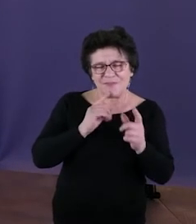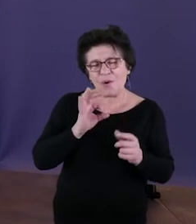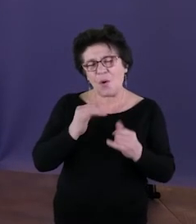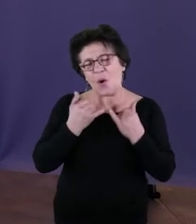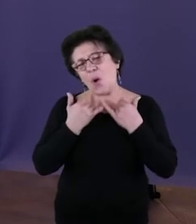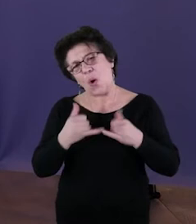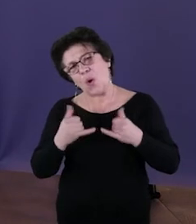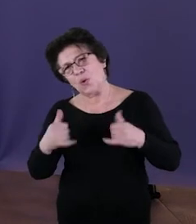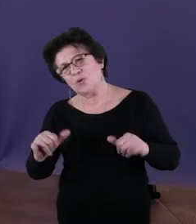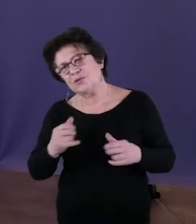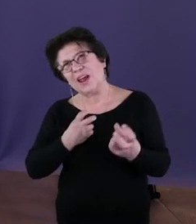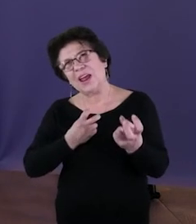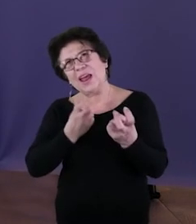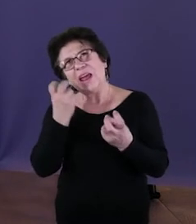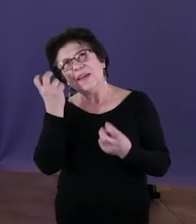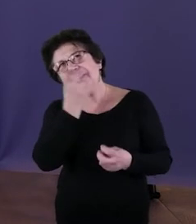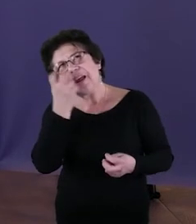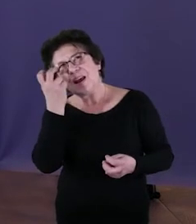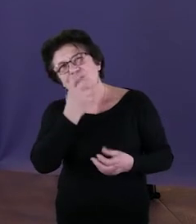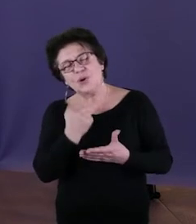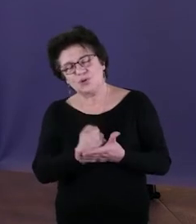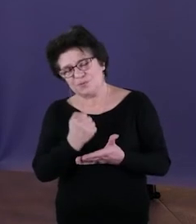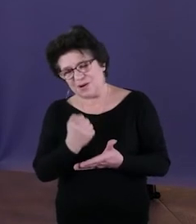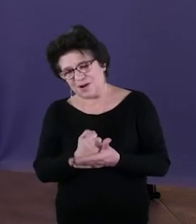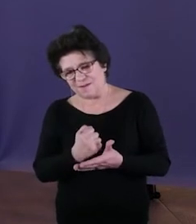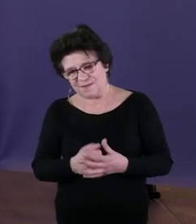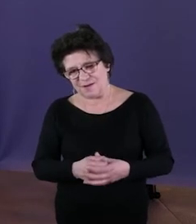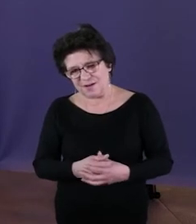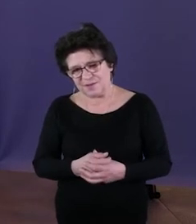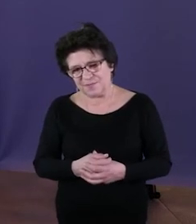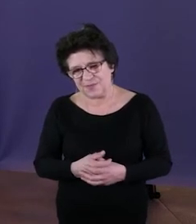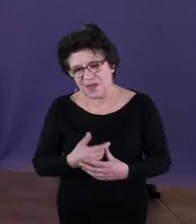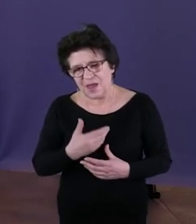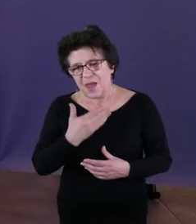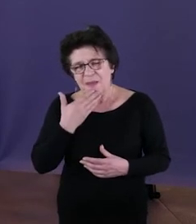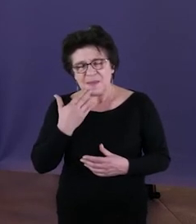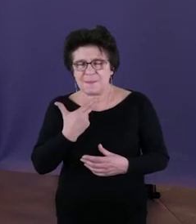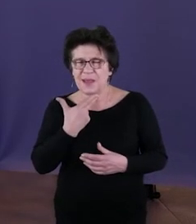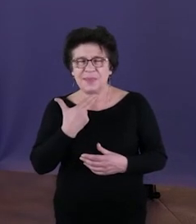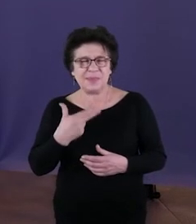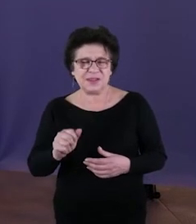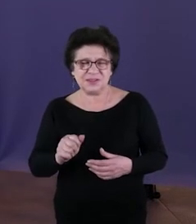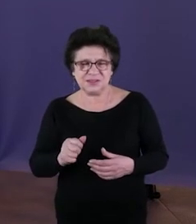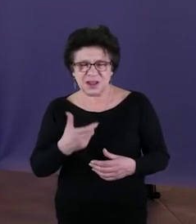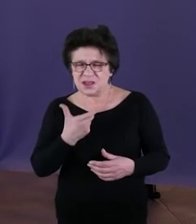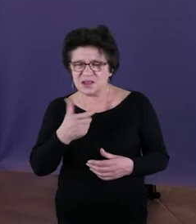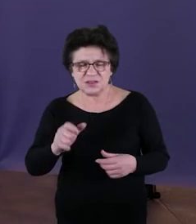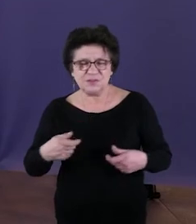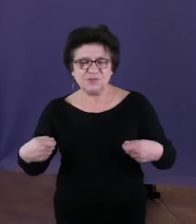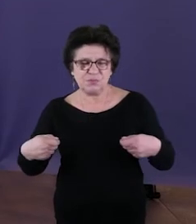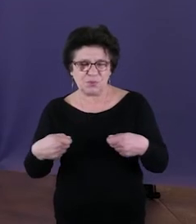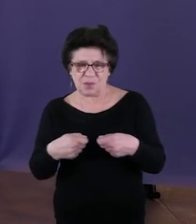sobie interesujących ich sprawach a nie za wiele to wspólnego ma z takimi spiskami